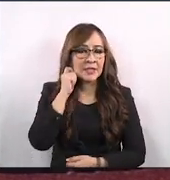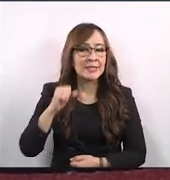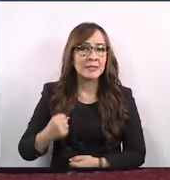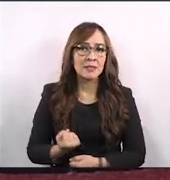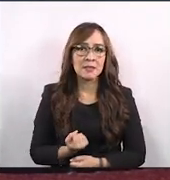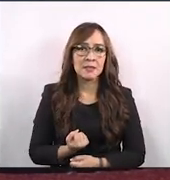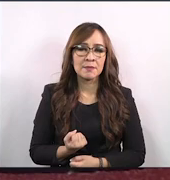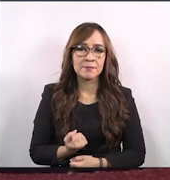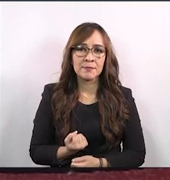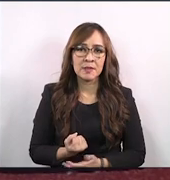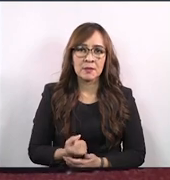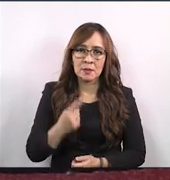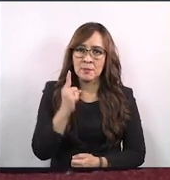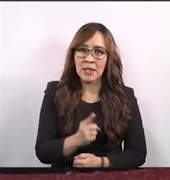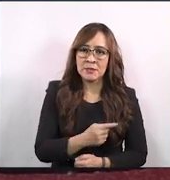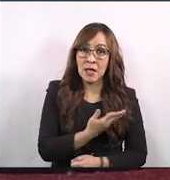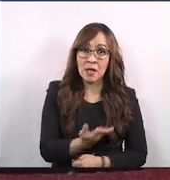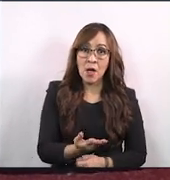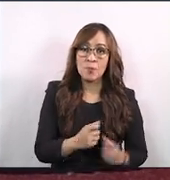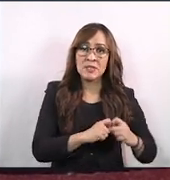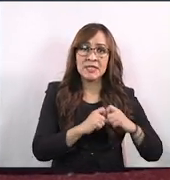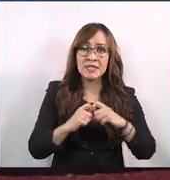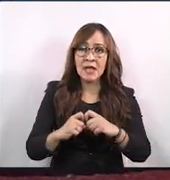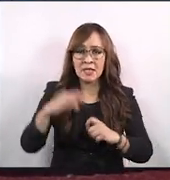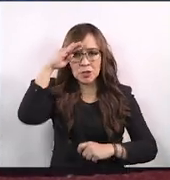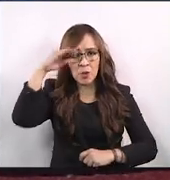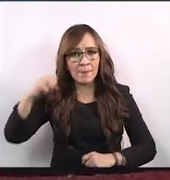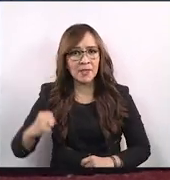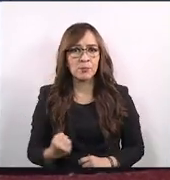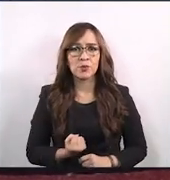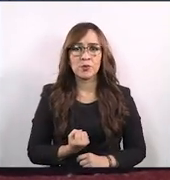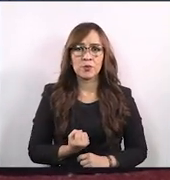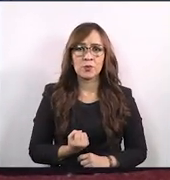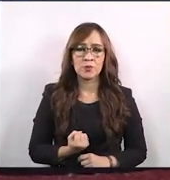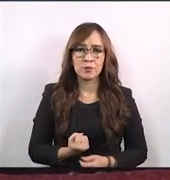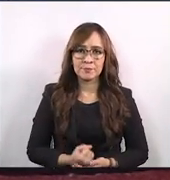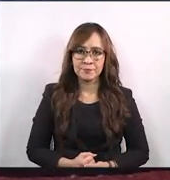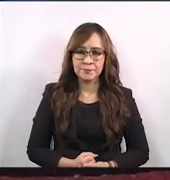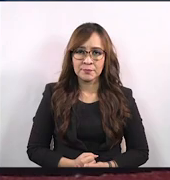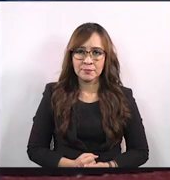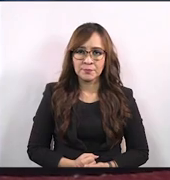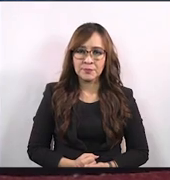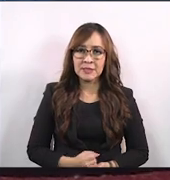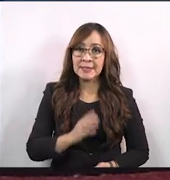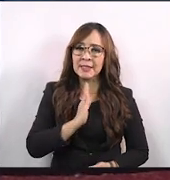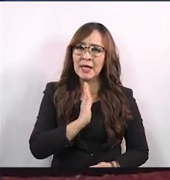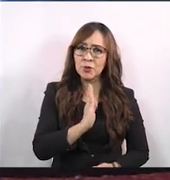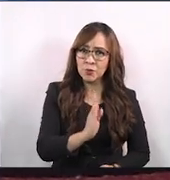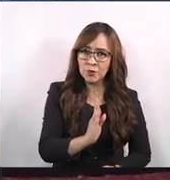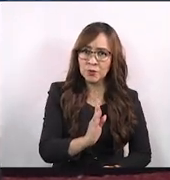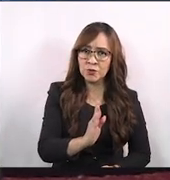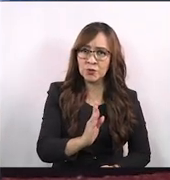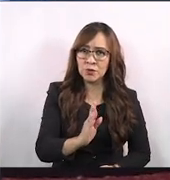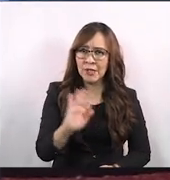hai istri-istri Hai pastikan kau mencintai suamimu apa adanya Hai bukan terus